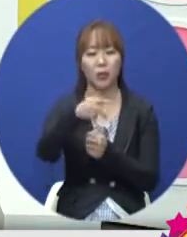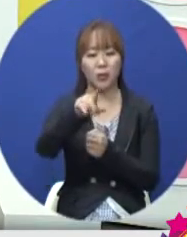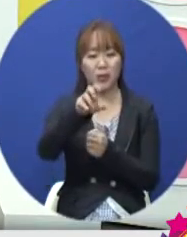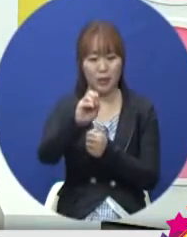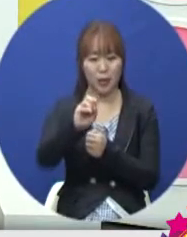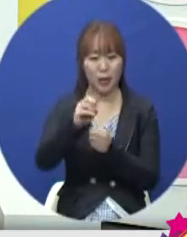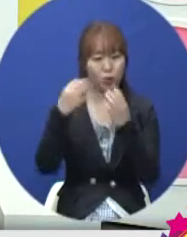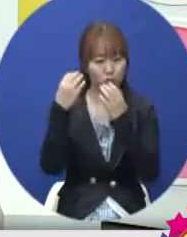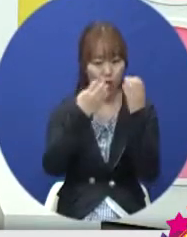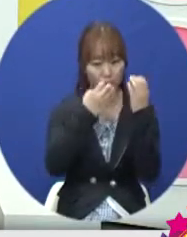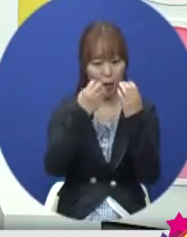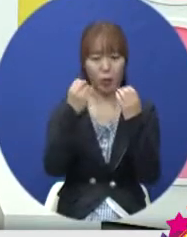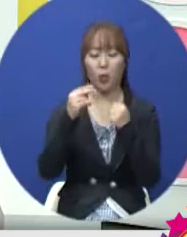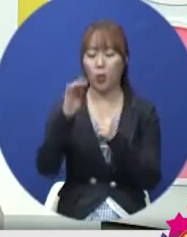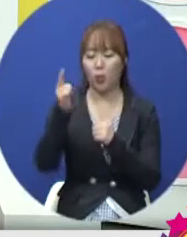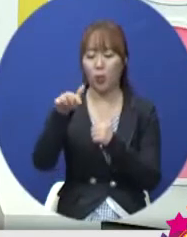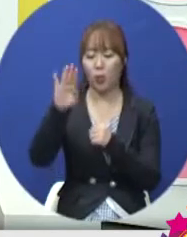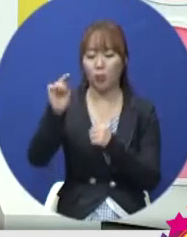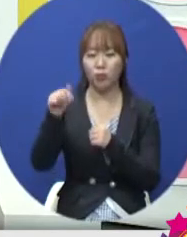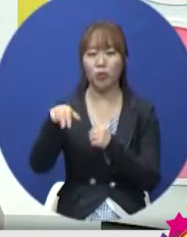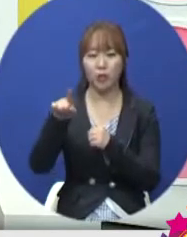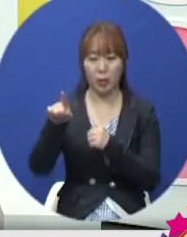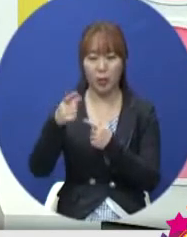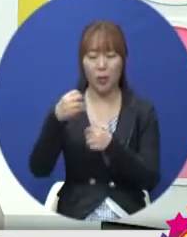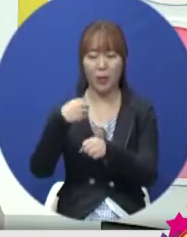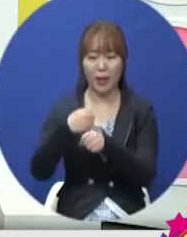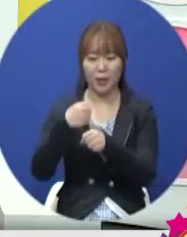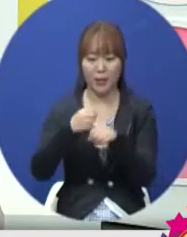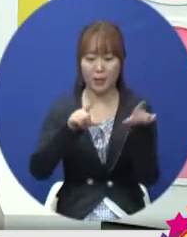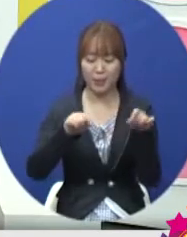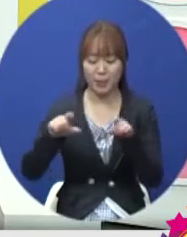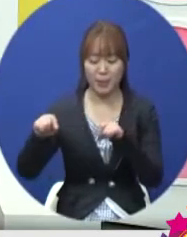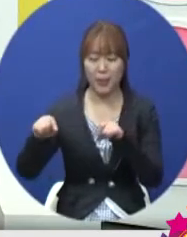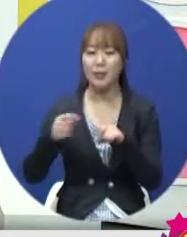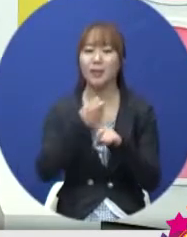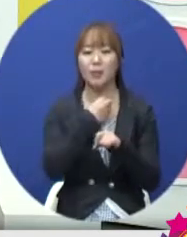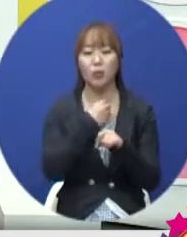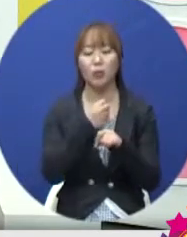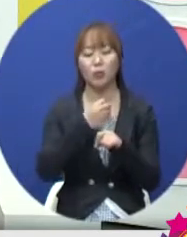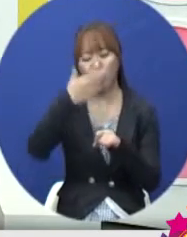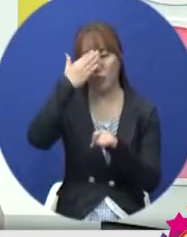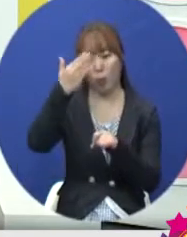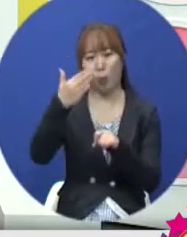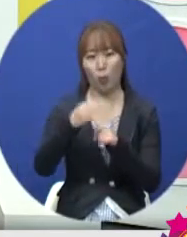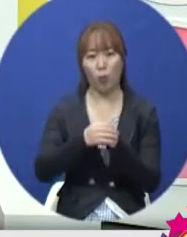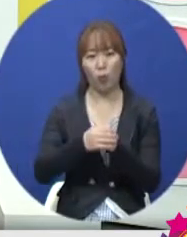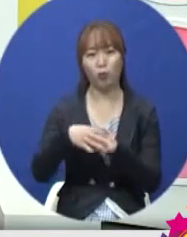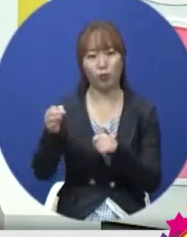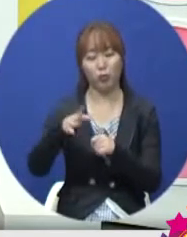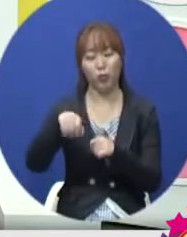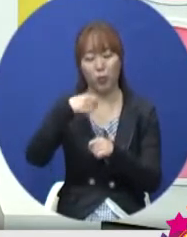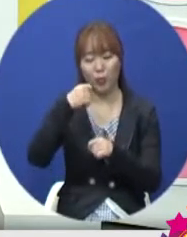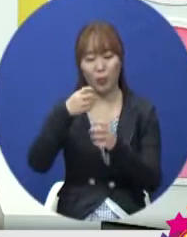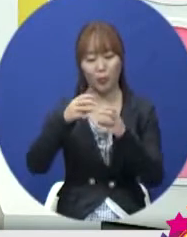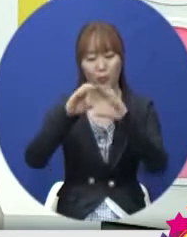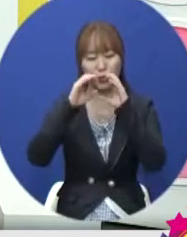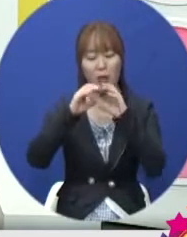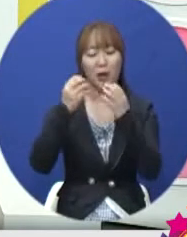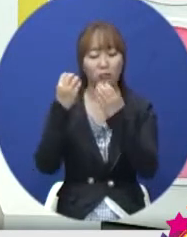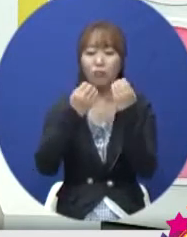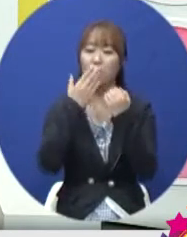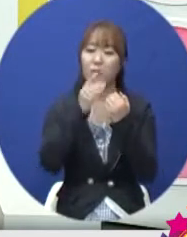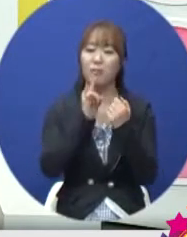수박과 복분자 등으로 만든 식품과 음료를 무료로 드실 수가 있다고 합니다.